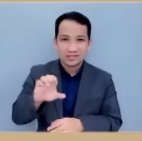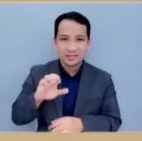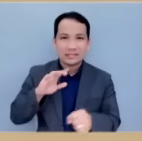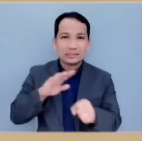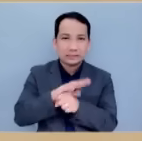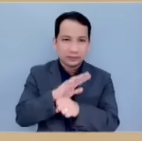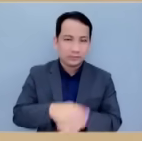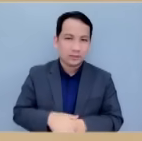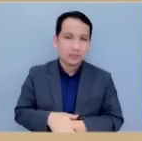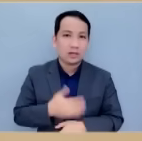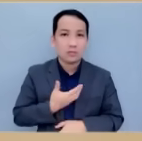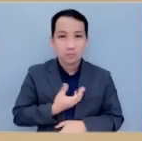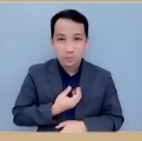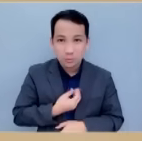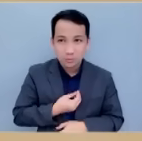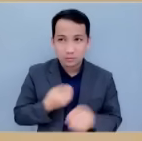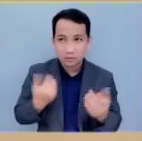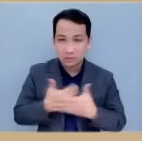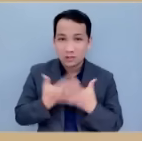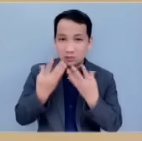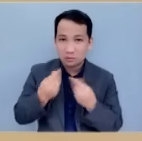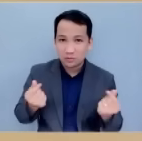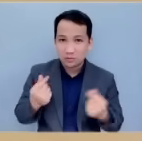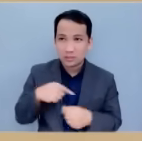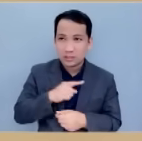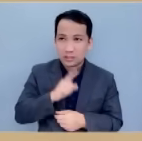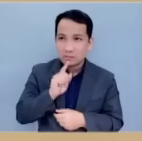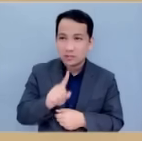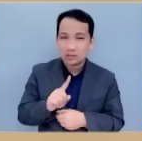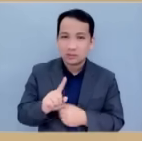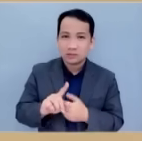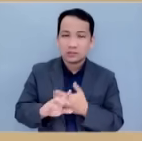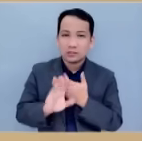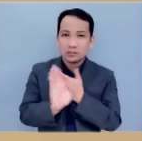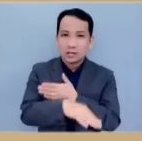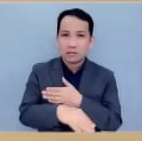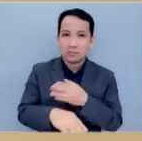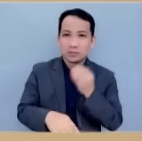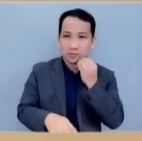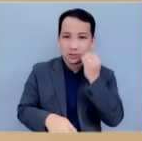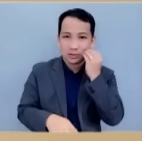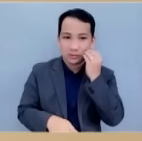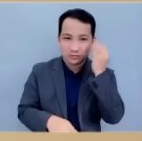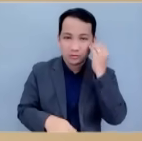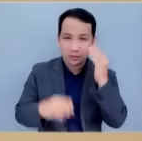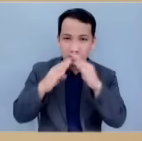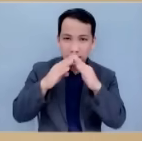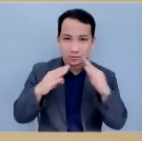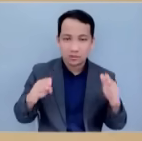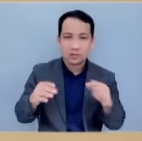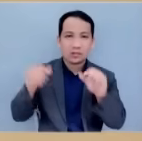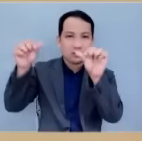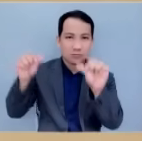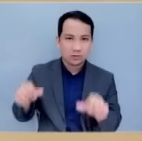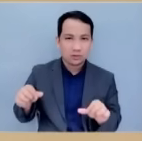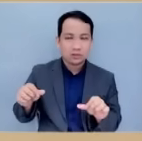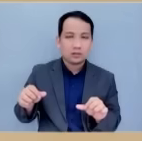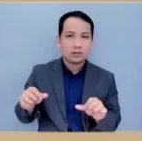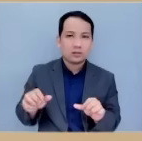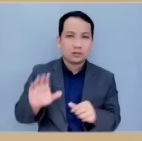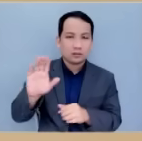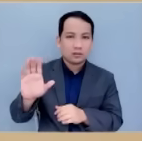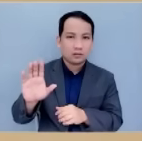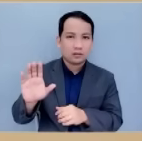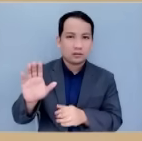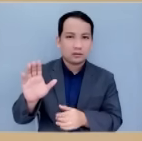ng pag-asa kasi nakaka-uwi pa rin yung tatay niya. Kaya ang ginawa niya, nag-post siya ngayon ng mga